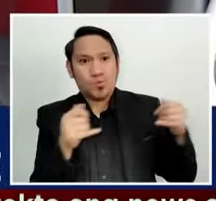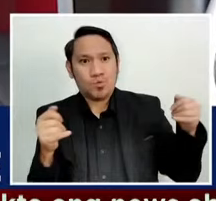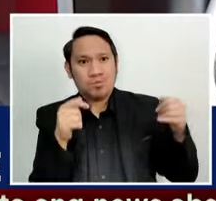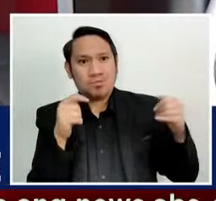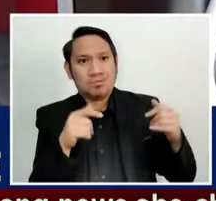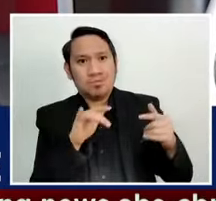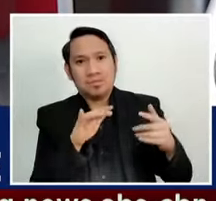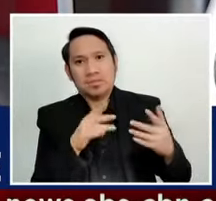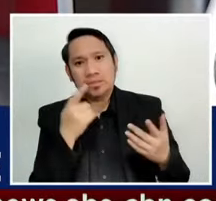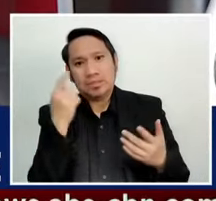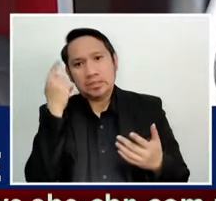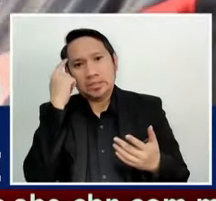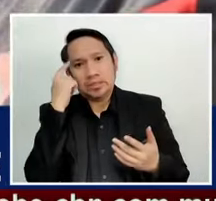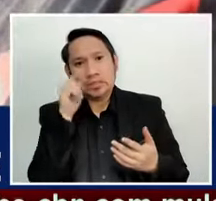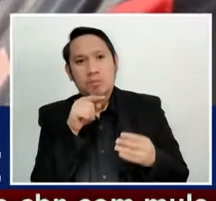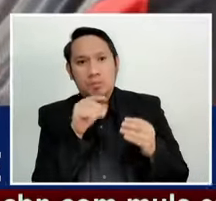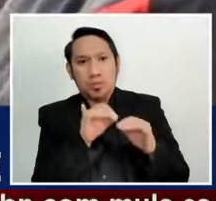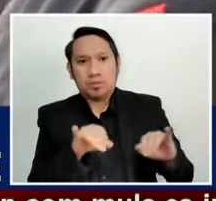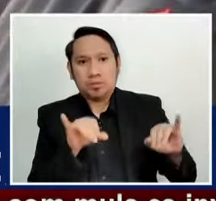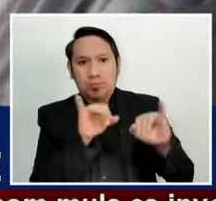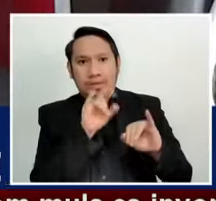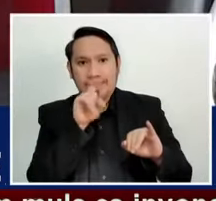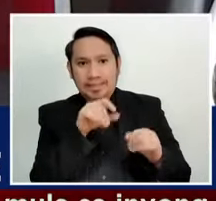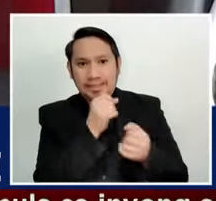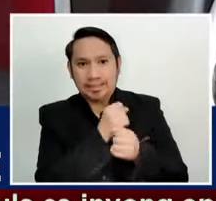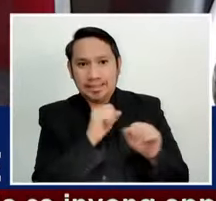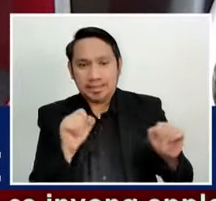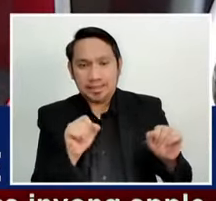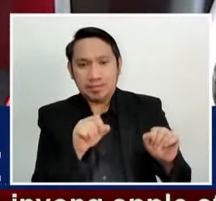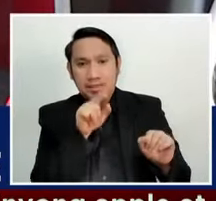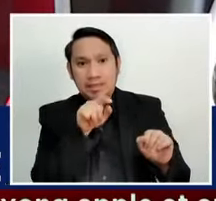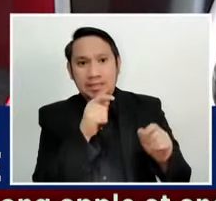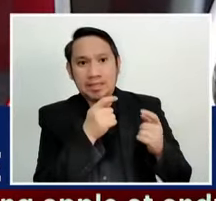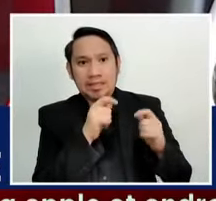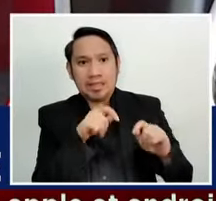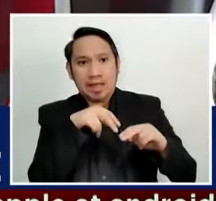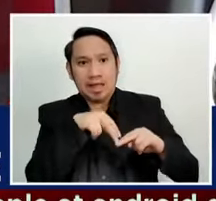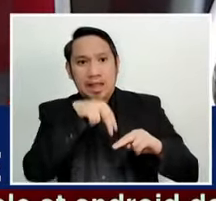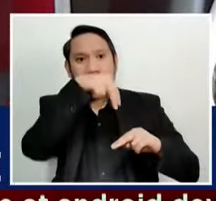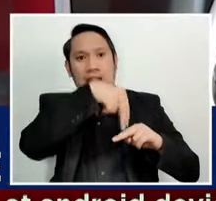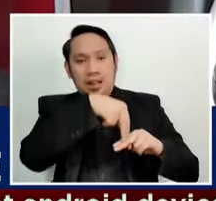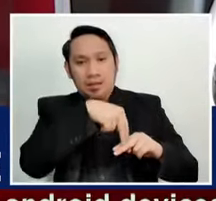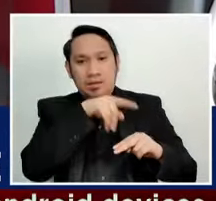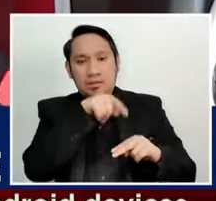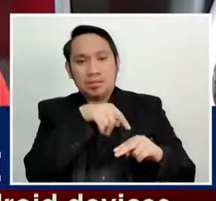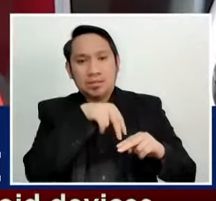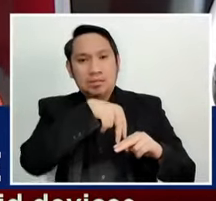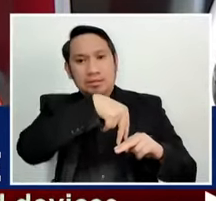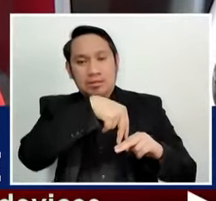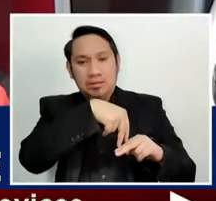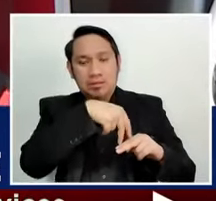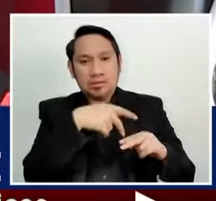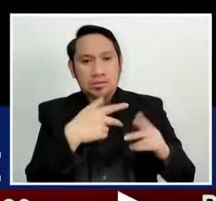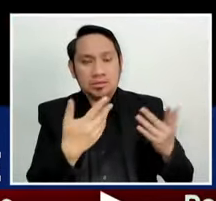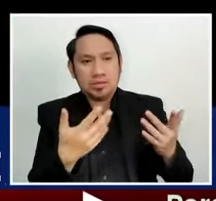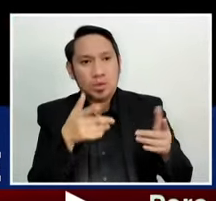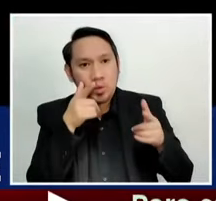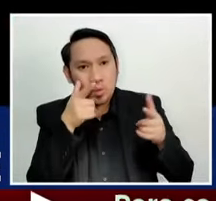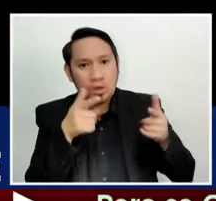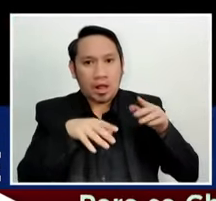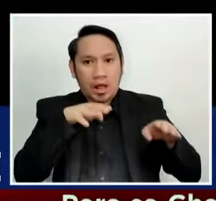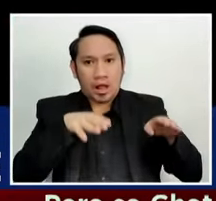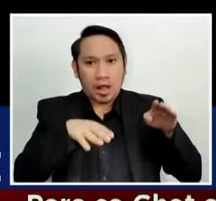siyempre yung safety din niya. Nag-attempt siya na tumayo. E nung nagtumayo siya, parang na out of balance siya. Doon na